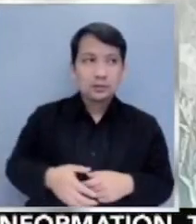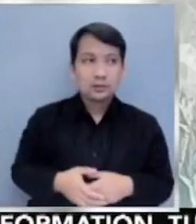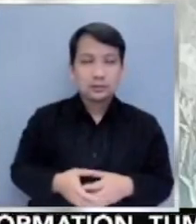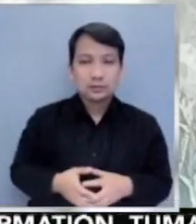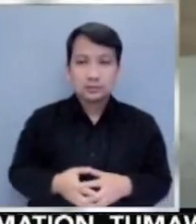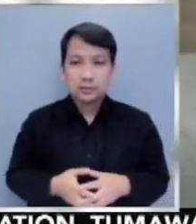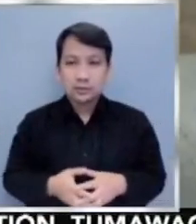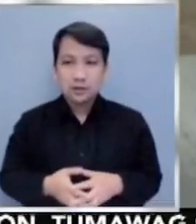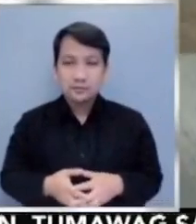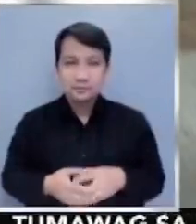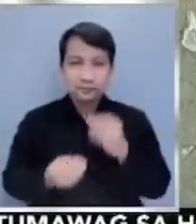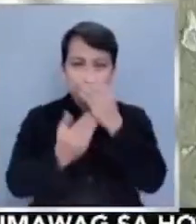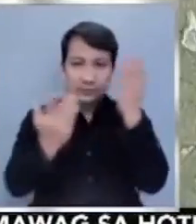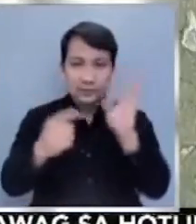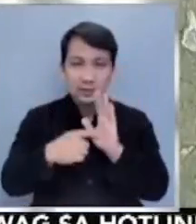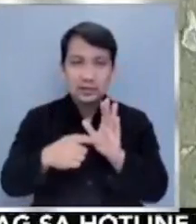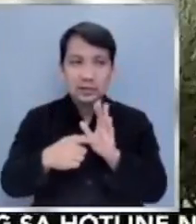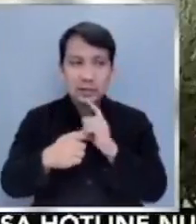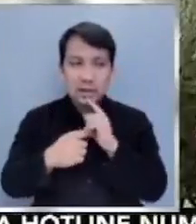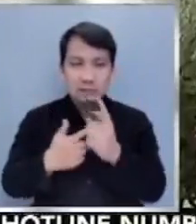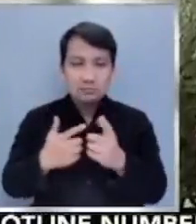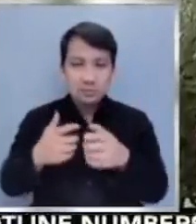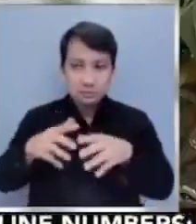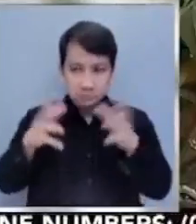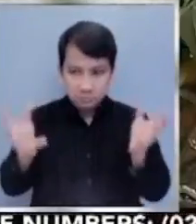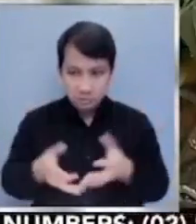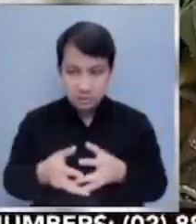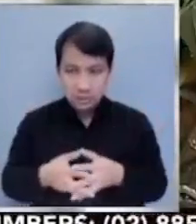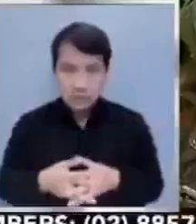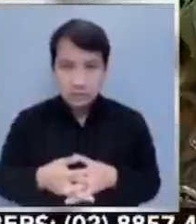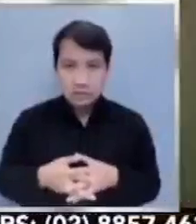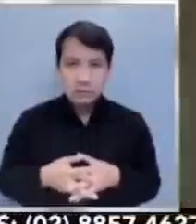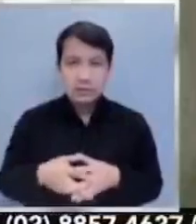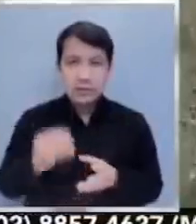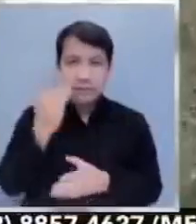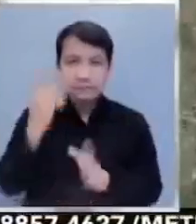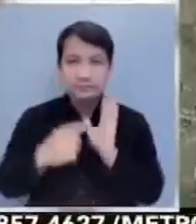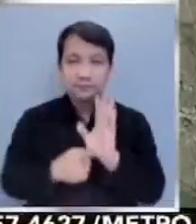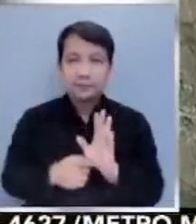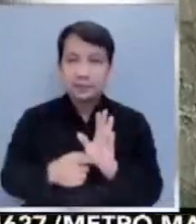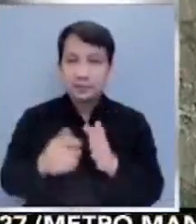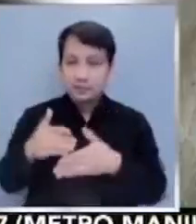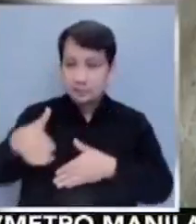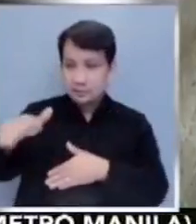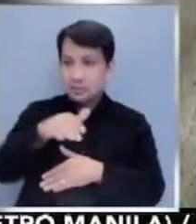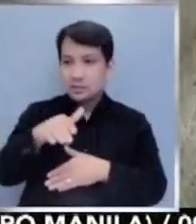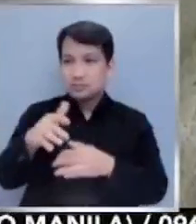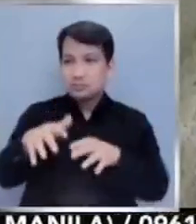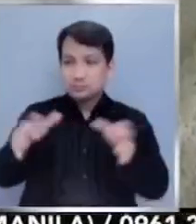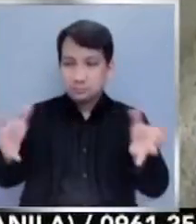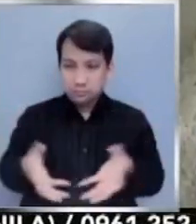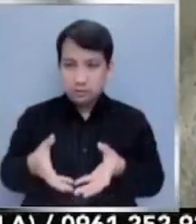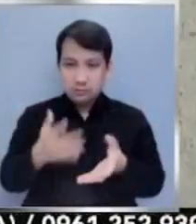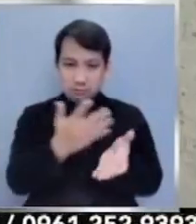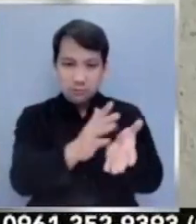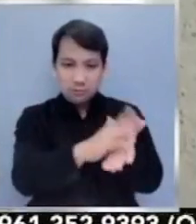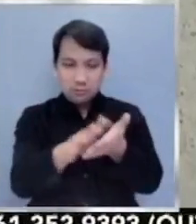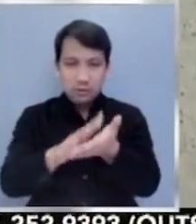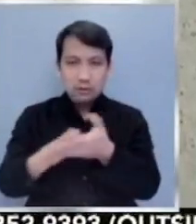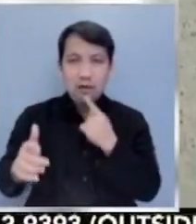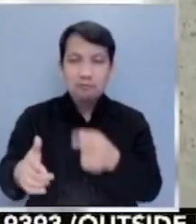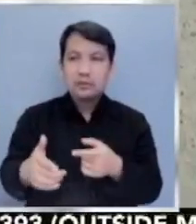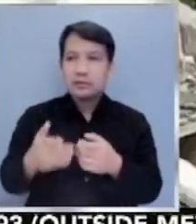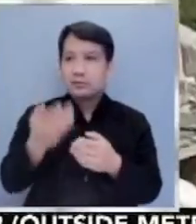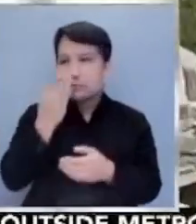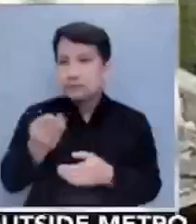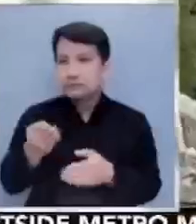mga gulong, lona, kanal at iba pang mga kalat sa labas. Sa bakurang ito, may maliit na container na meron ng